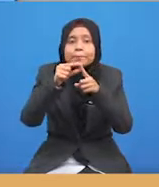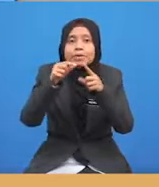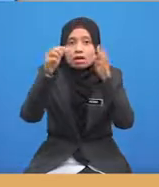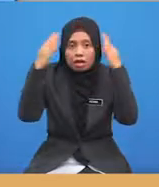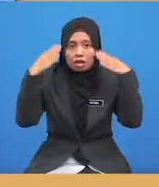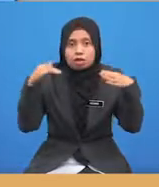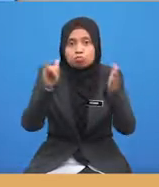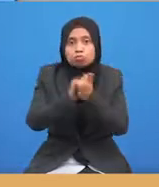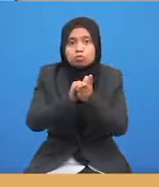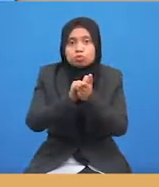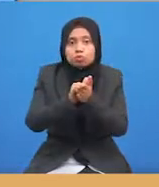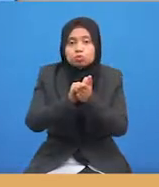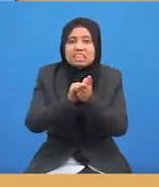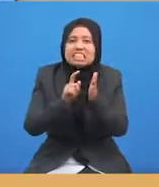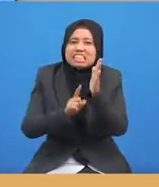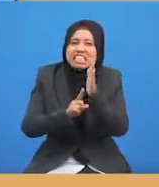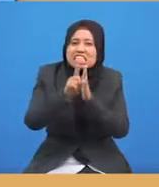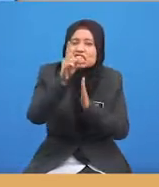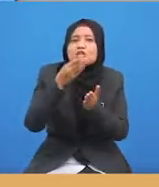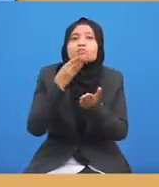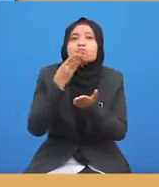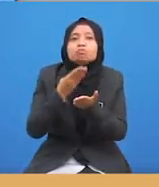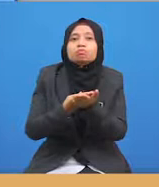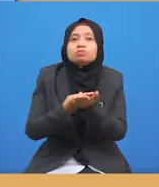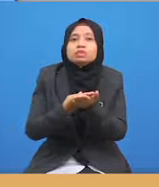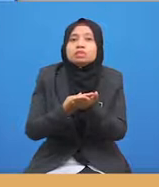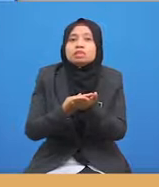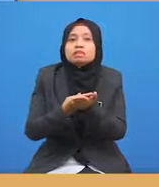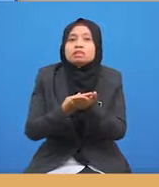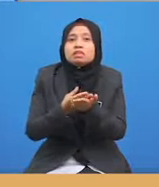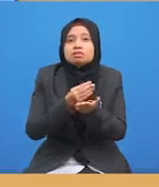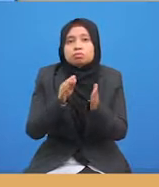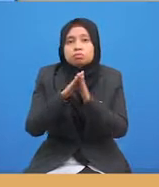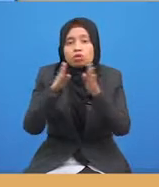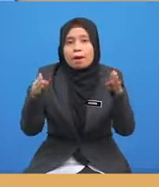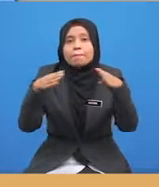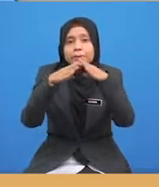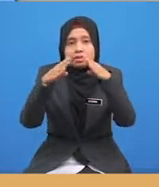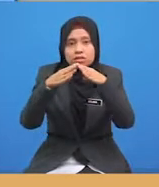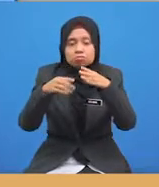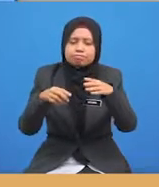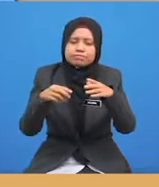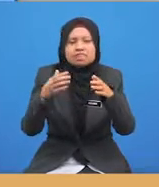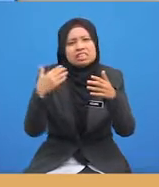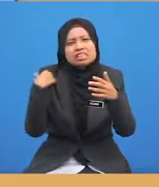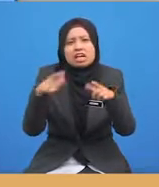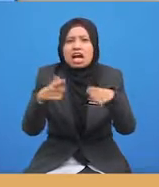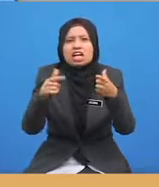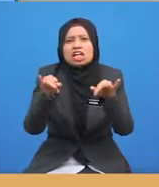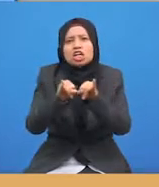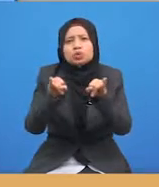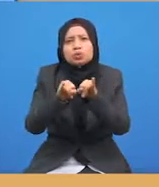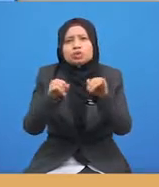bermaksud tinggi budi bahasa dan pembukaan bandar. Terdapat juga istilah lain yang membawa maksud yang